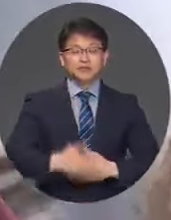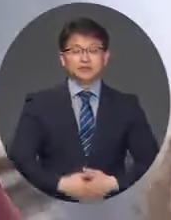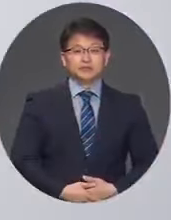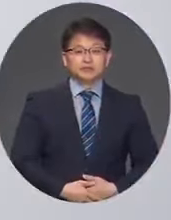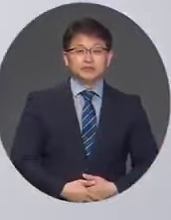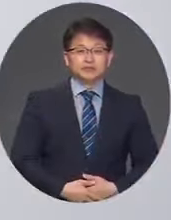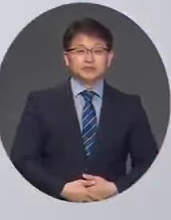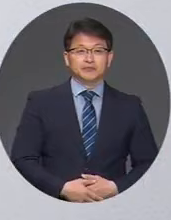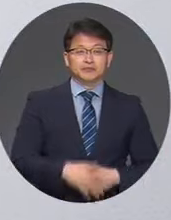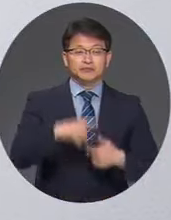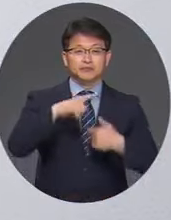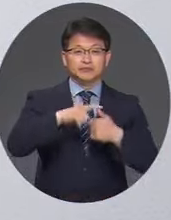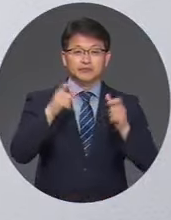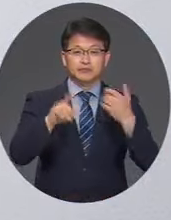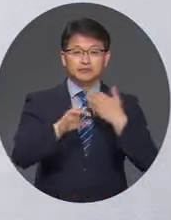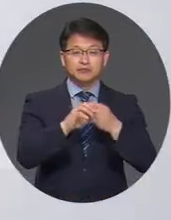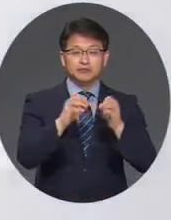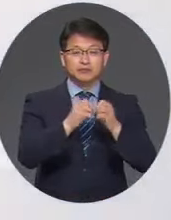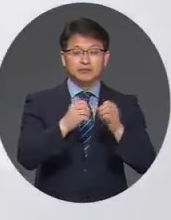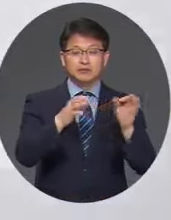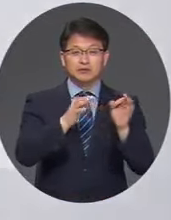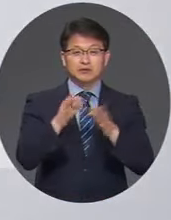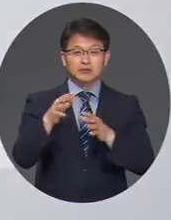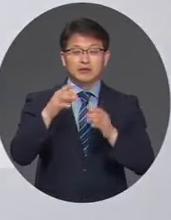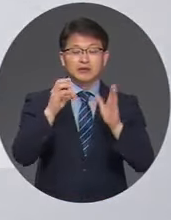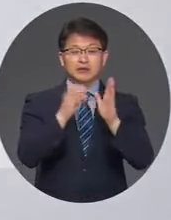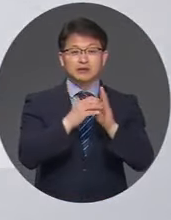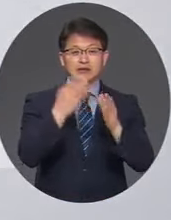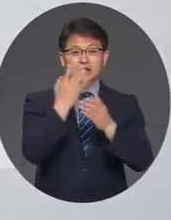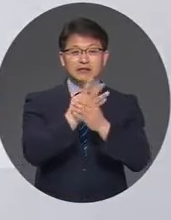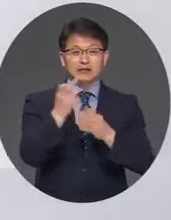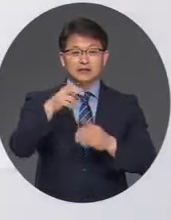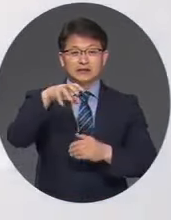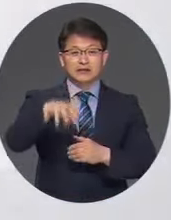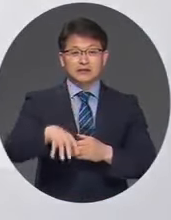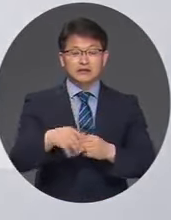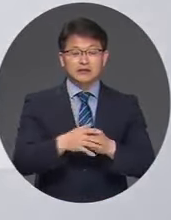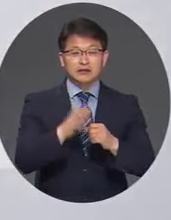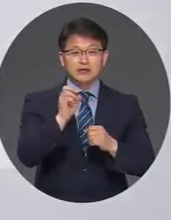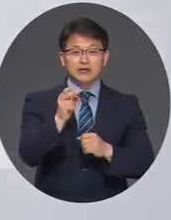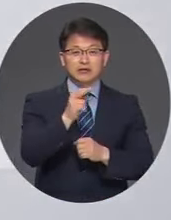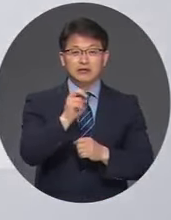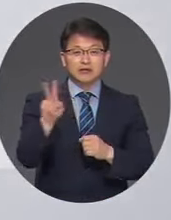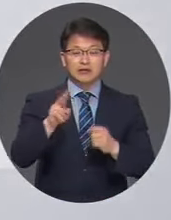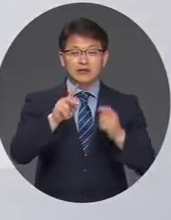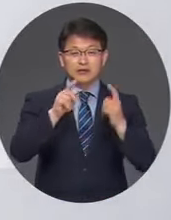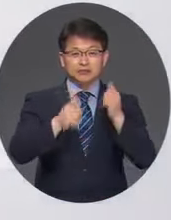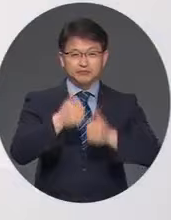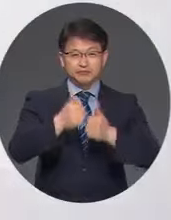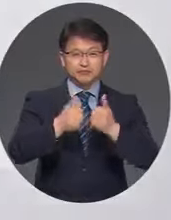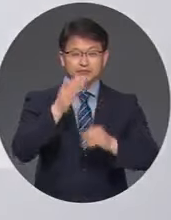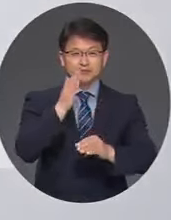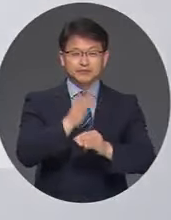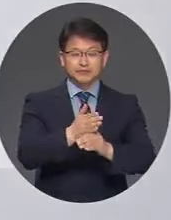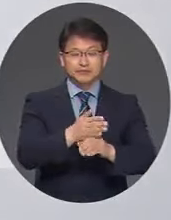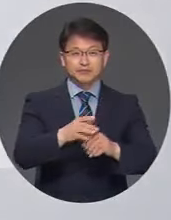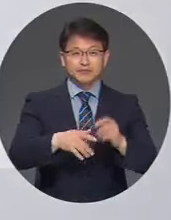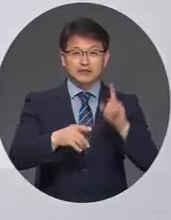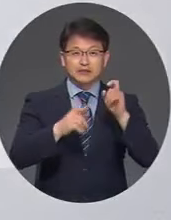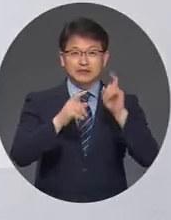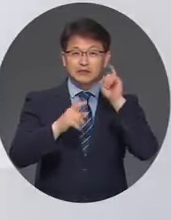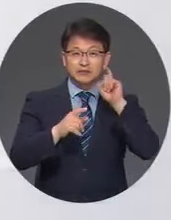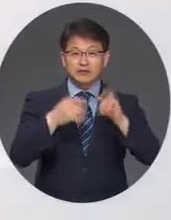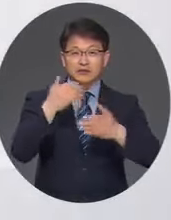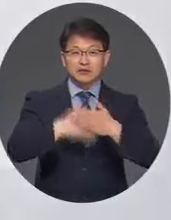있습니다. 경남에선 창원과 김해, 거제, 양산 등지에서 여야가 접전을 벌이고 있는 가운데 10여일